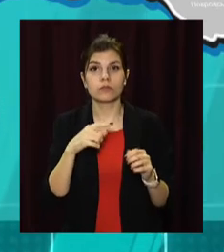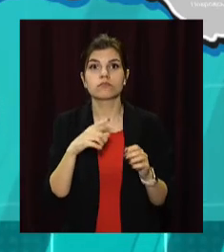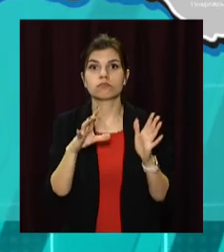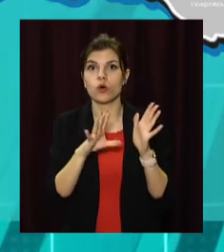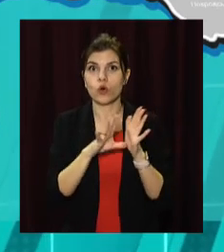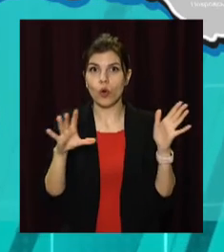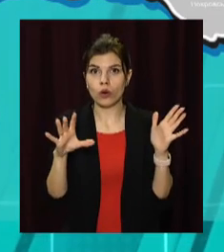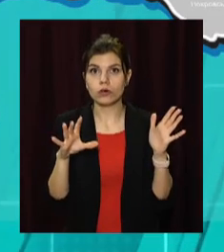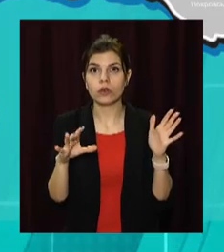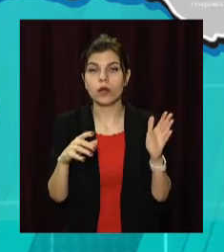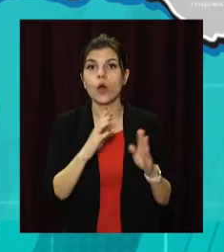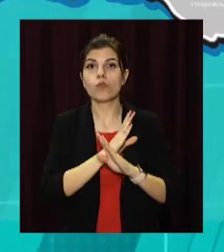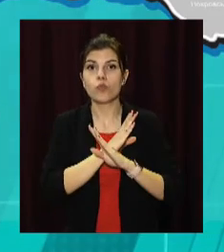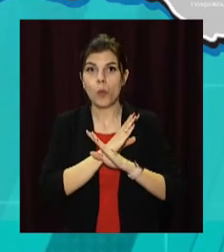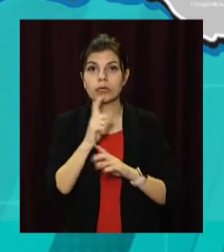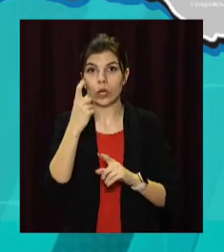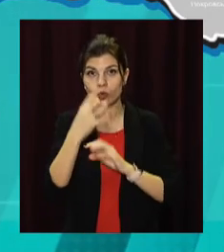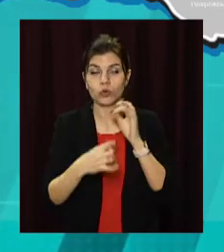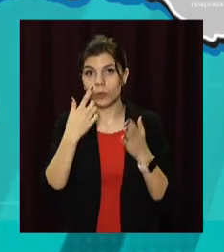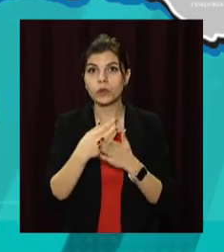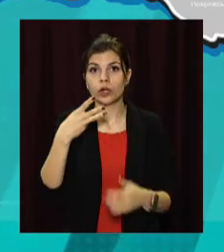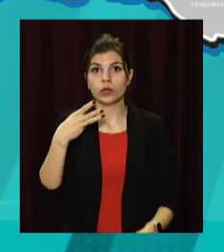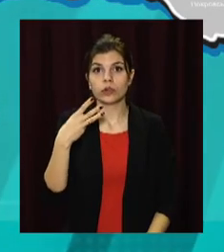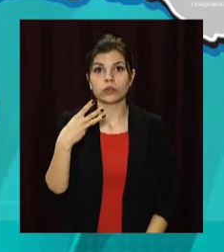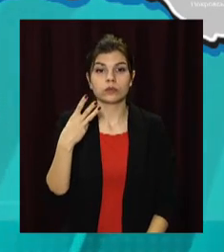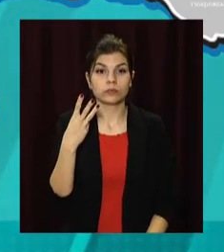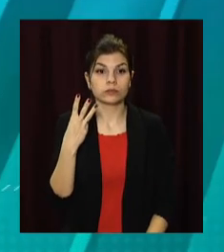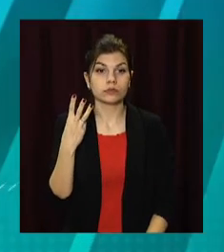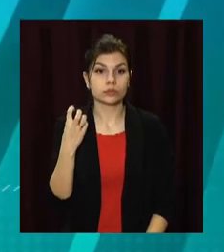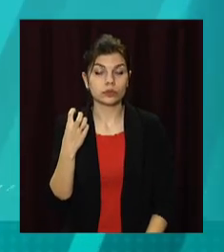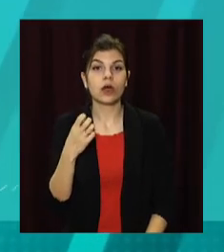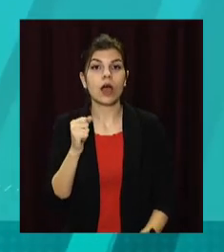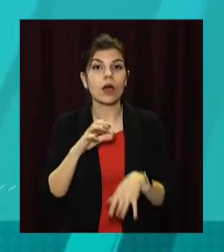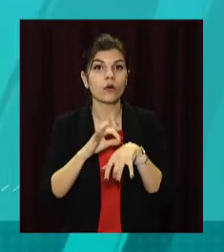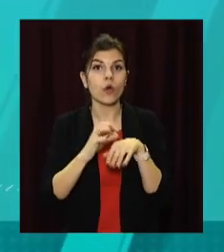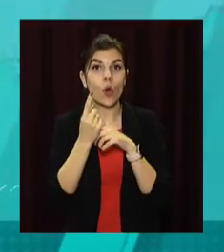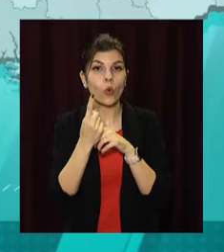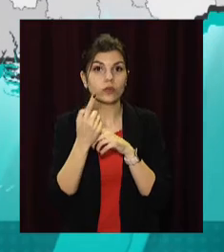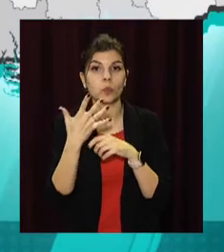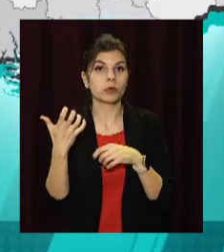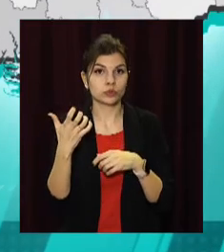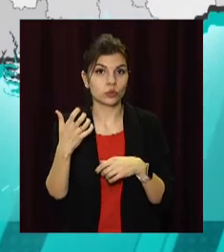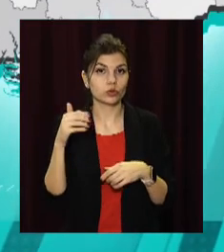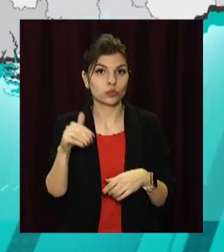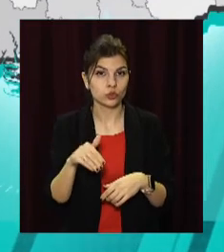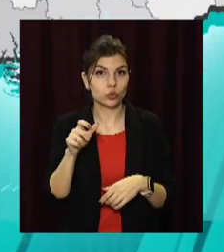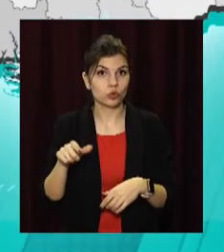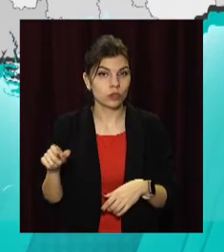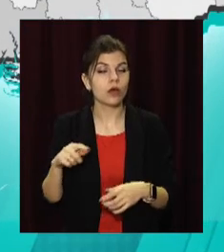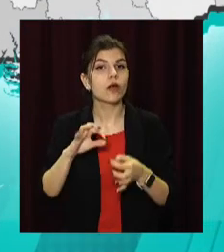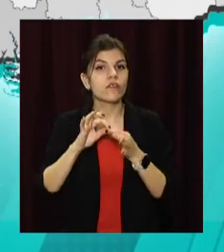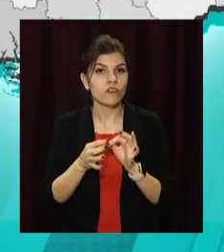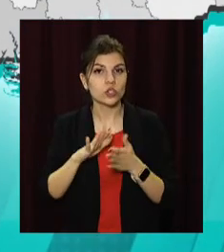коронавірусний антирекорд. Померлих за добу понад 300, а от захворіли 11,5 тисяч людей. Найважчою